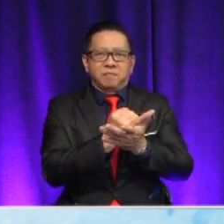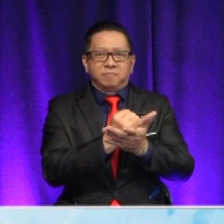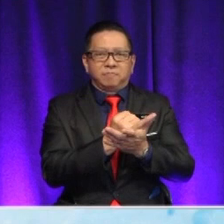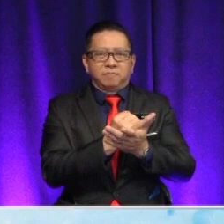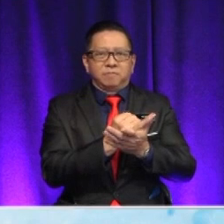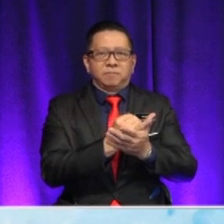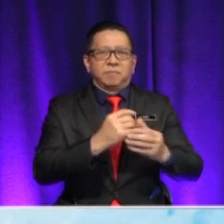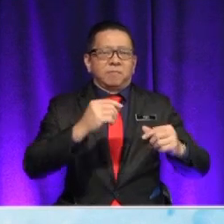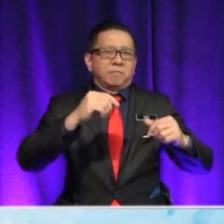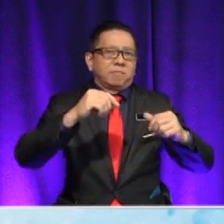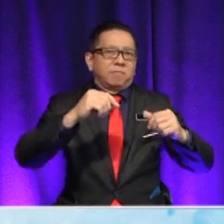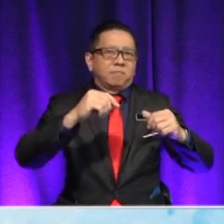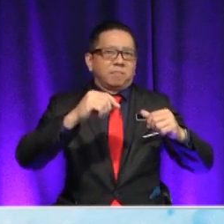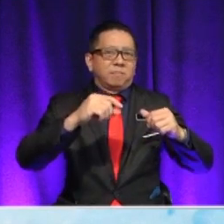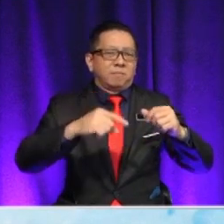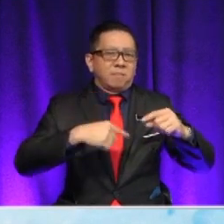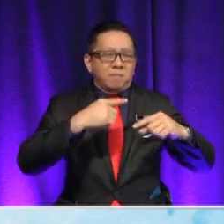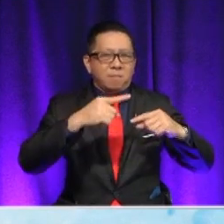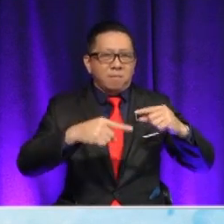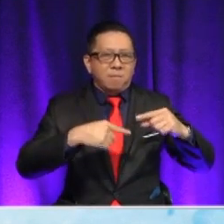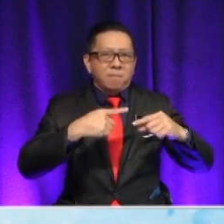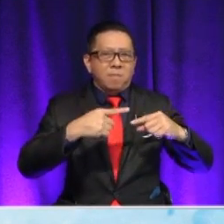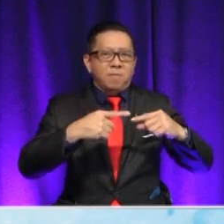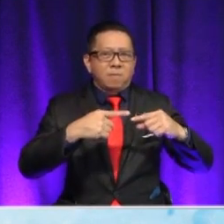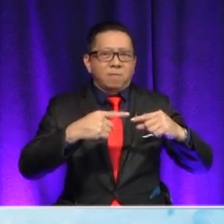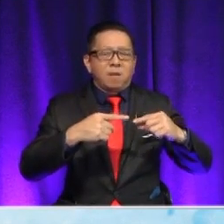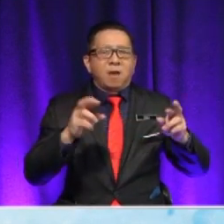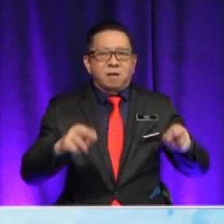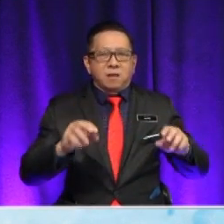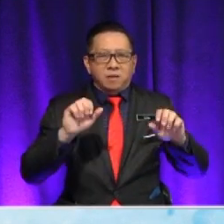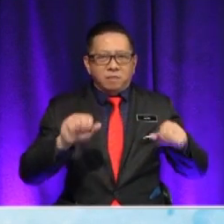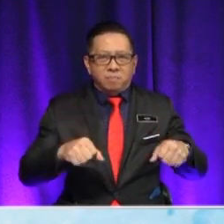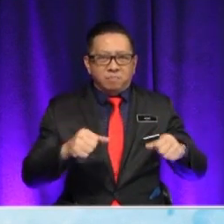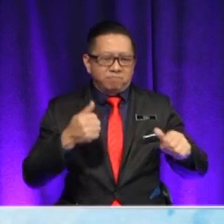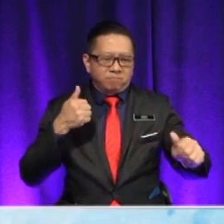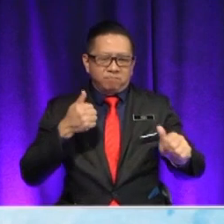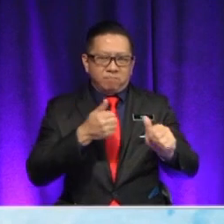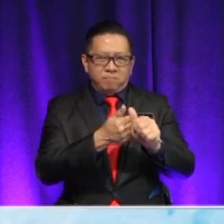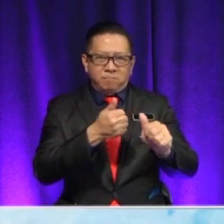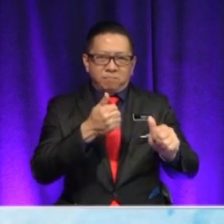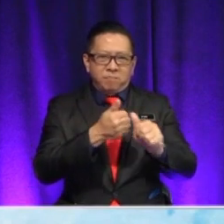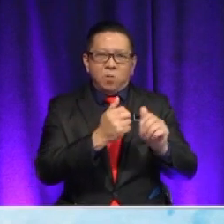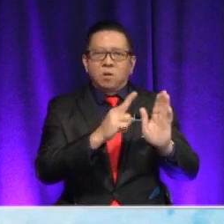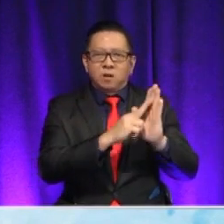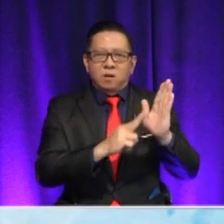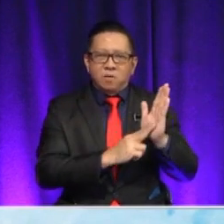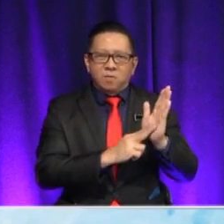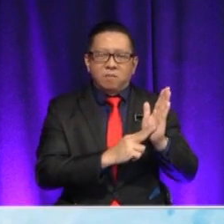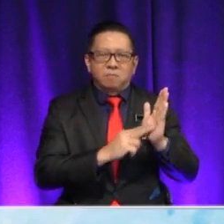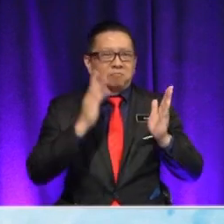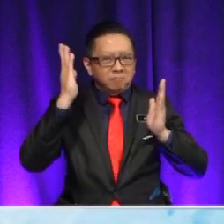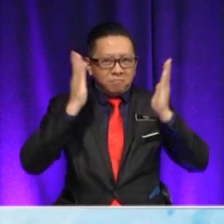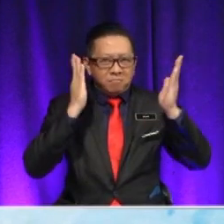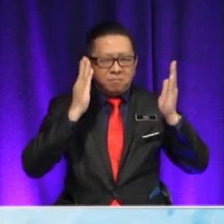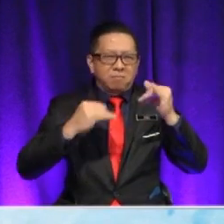Apabila rakyat patuh pada undang-undang, maka dapatlah kita wujudkan keamanan di negara kita. Okey, terima